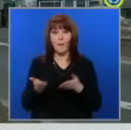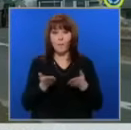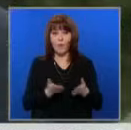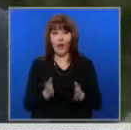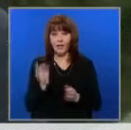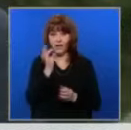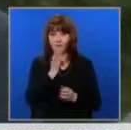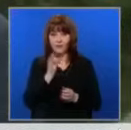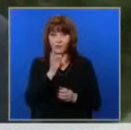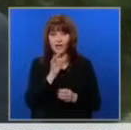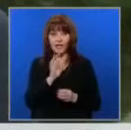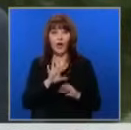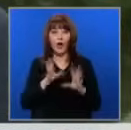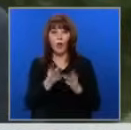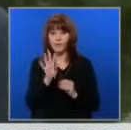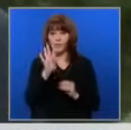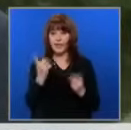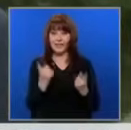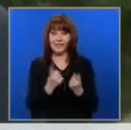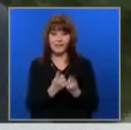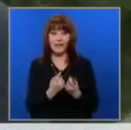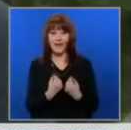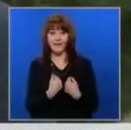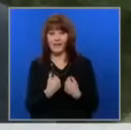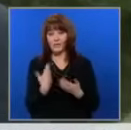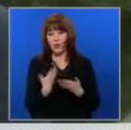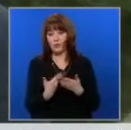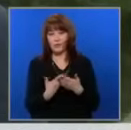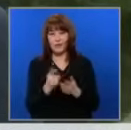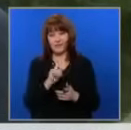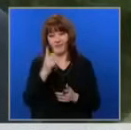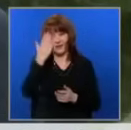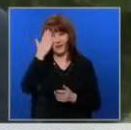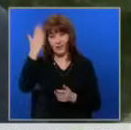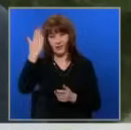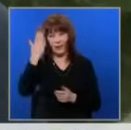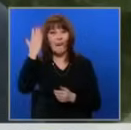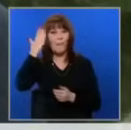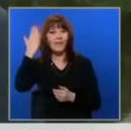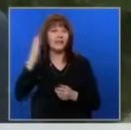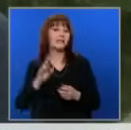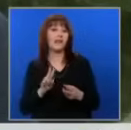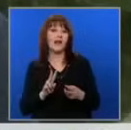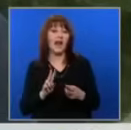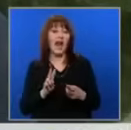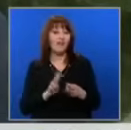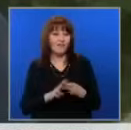досега с властта. С нас отнесоха доста некоректно. Всъщност министър Вътев успя да